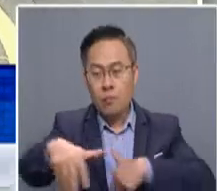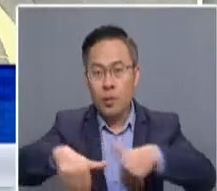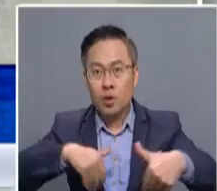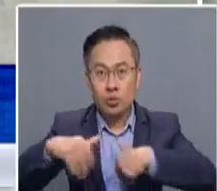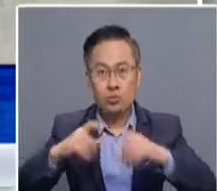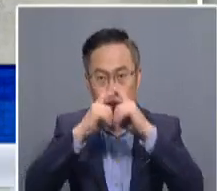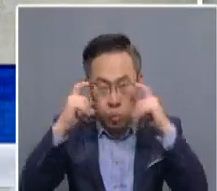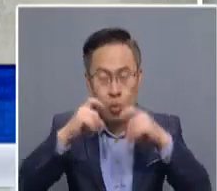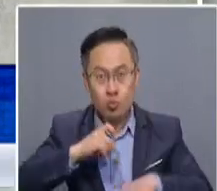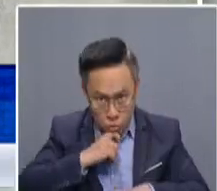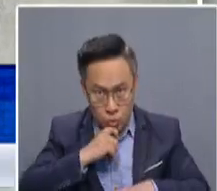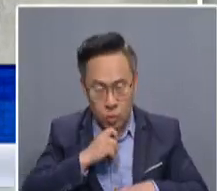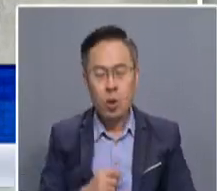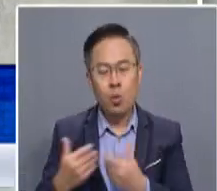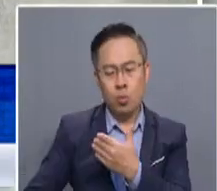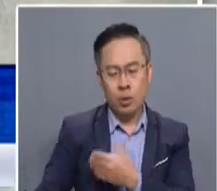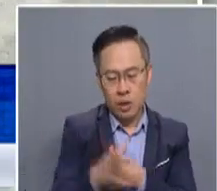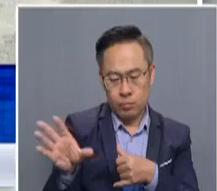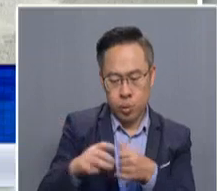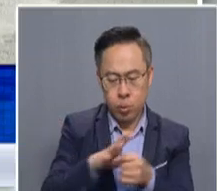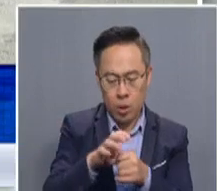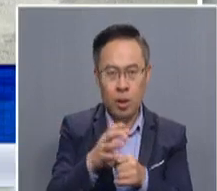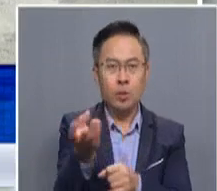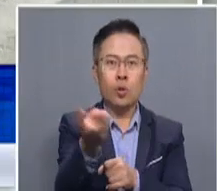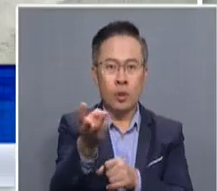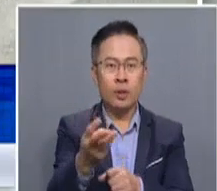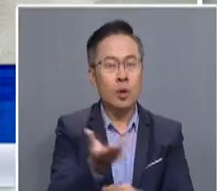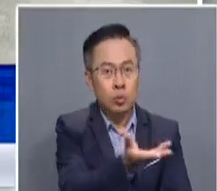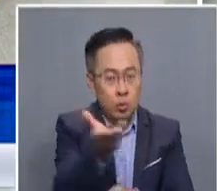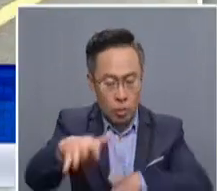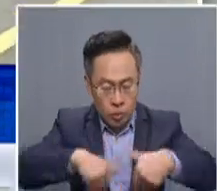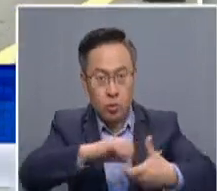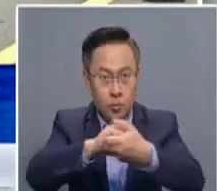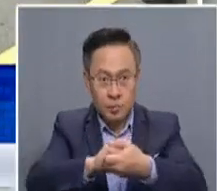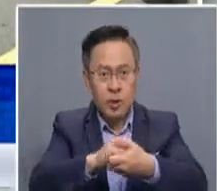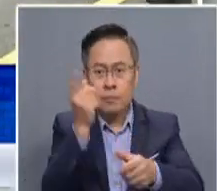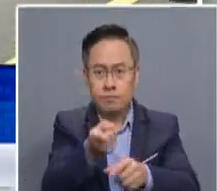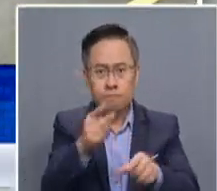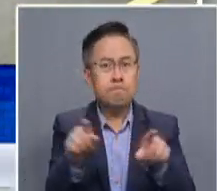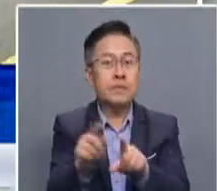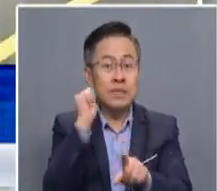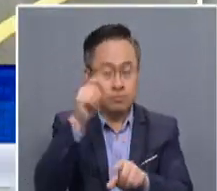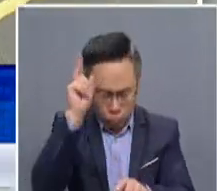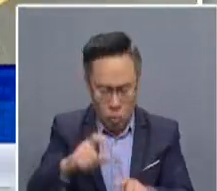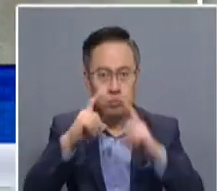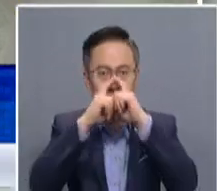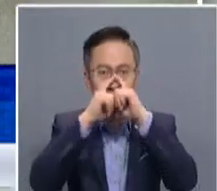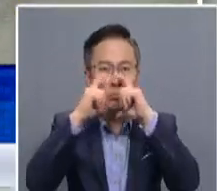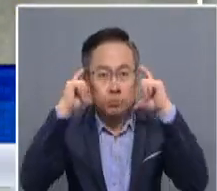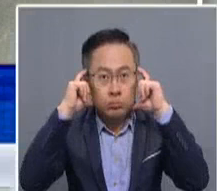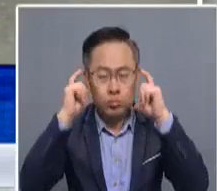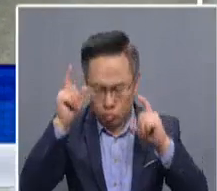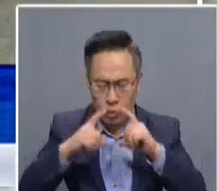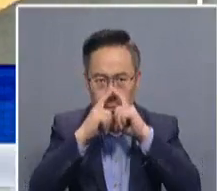ขาใส่หน้ากากอนามัยนี่ความเสี่ยงจะต่ำมากเป็นความร่วมมือของพี่น้องประชาชนในเรื่องของการใส่หน้ากากอนามัยเนี่ยมีความสำคัญมากที่ผ่านมาพอเกิด